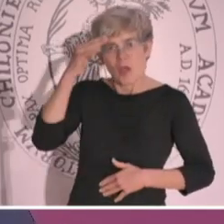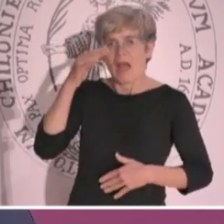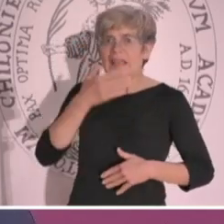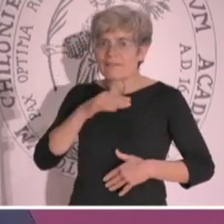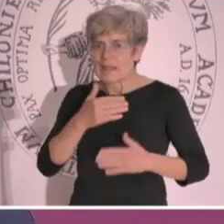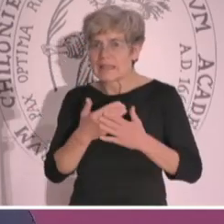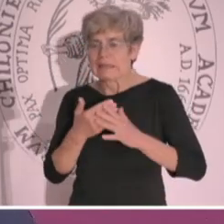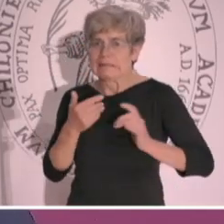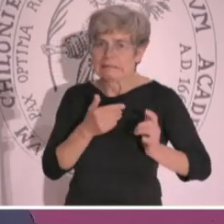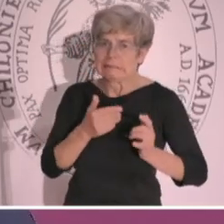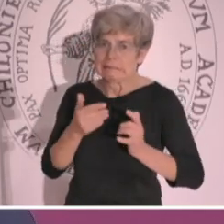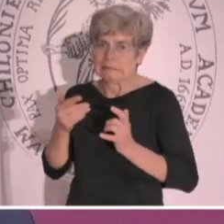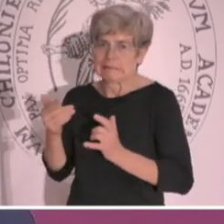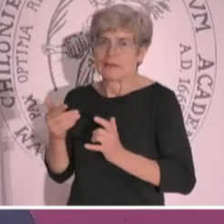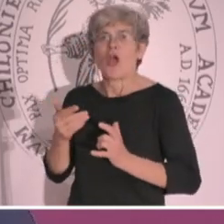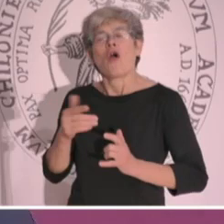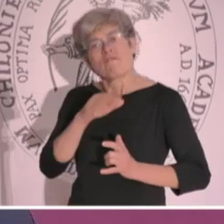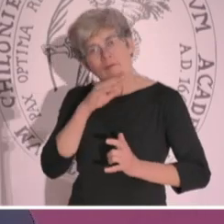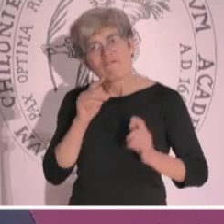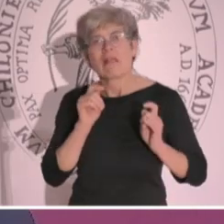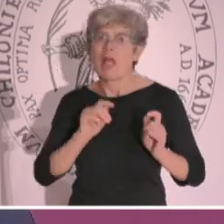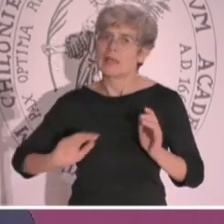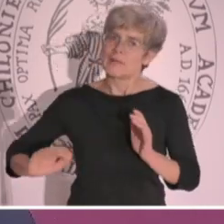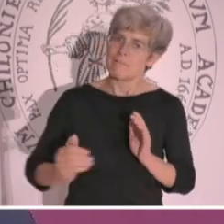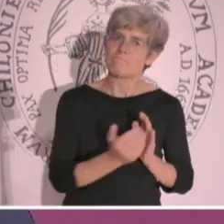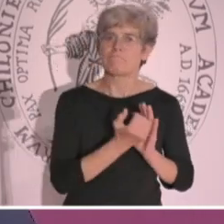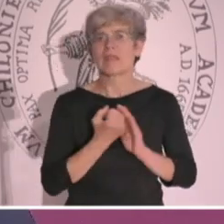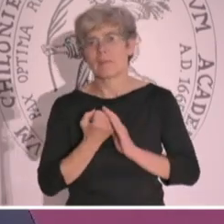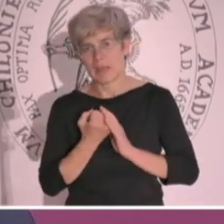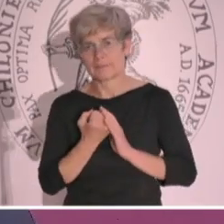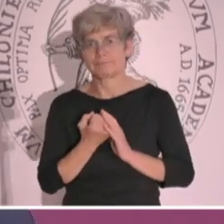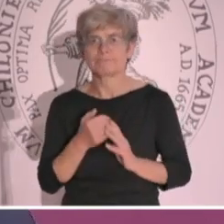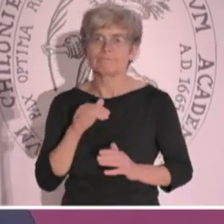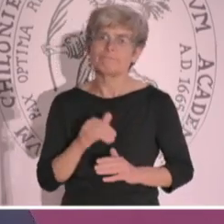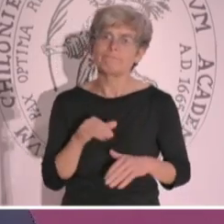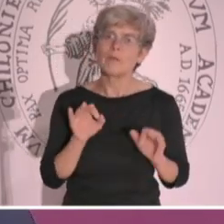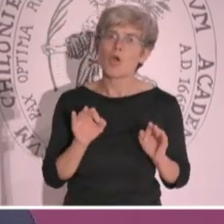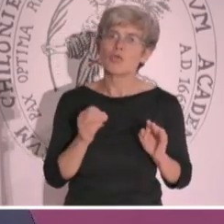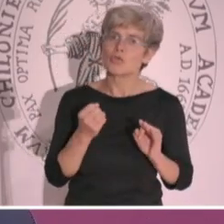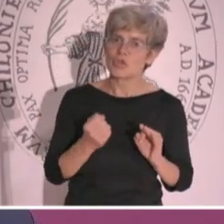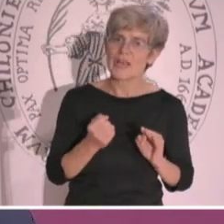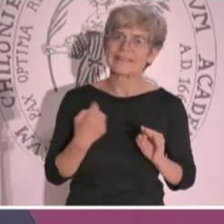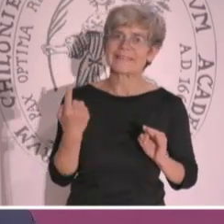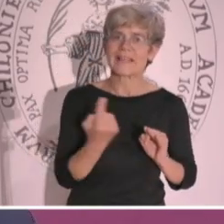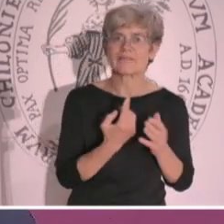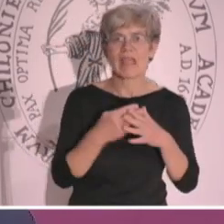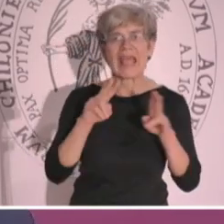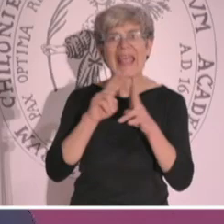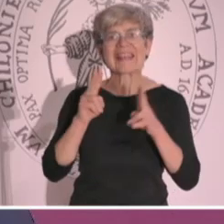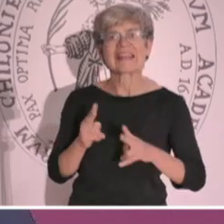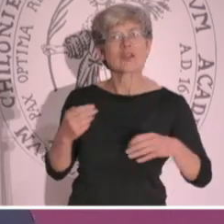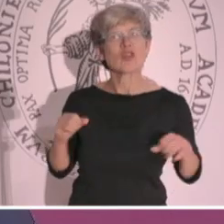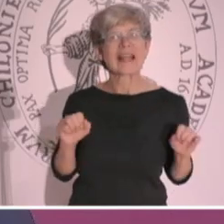auffangen. Aber auch hier ist eben eine sehr große Stärke, dass wir international tätig sind mit allem, was